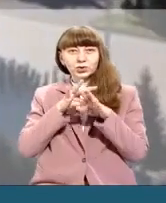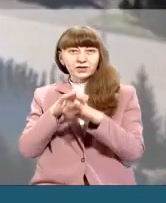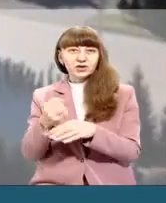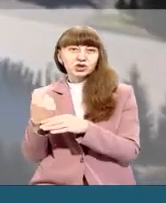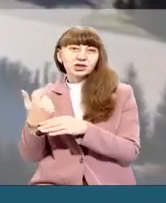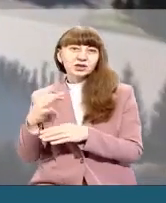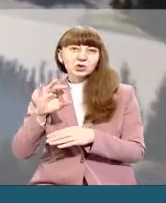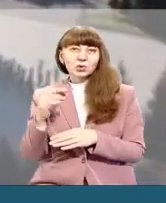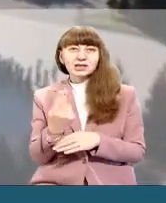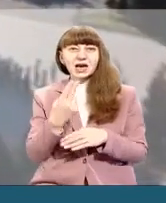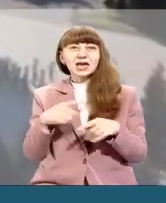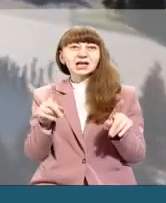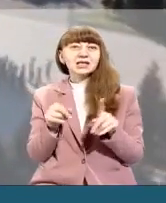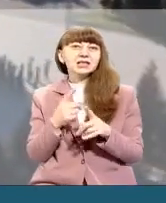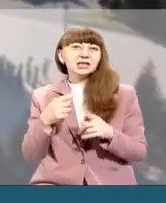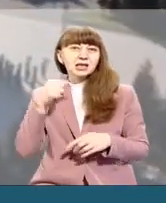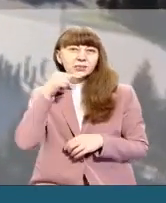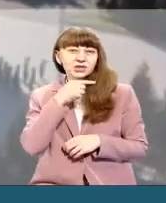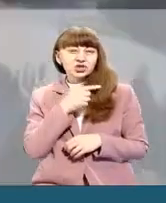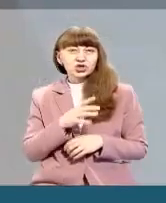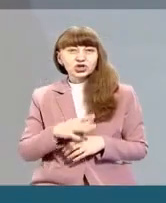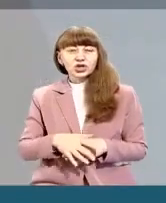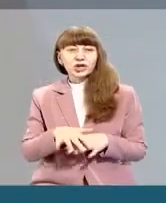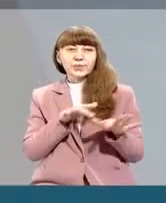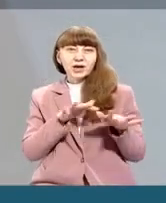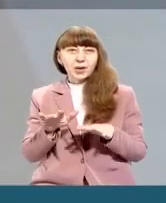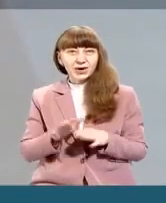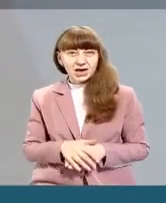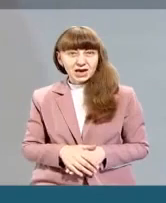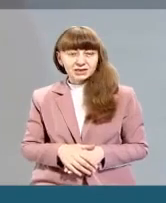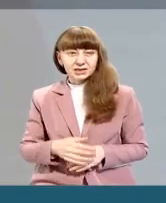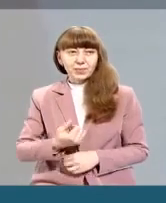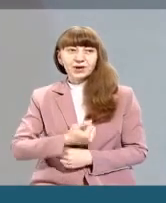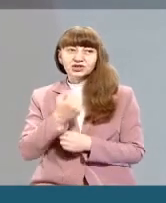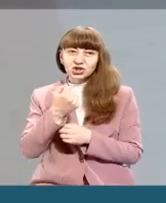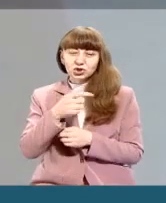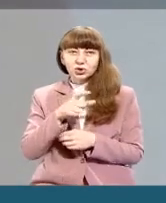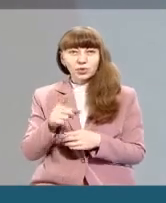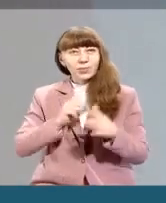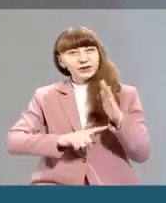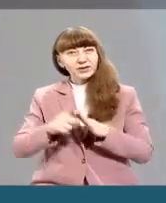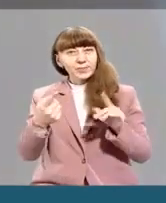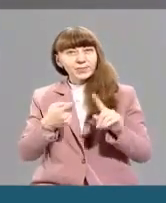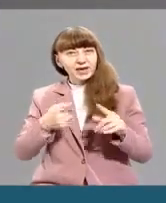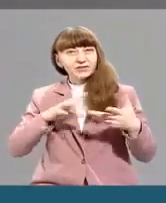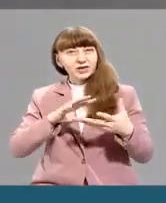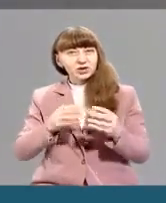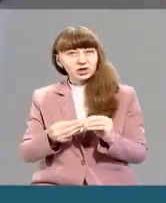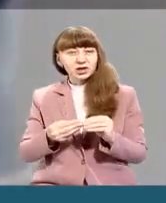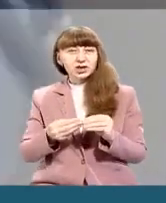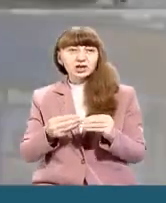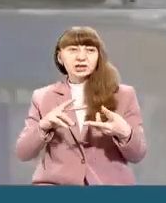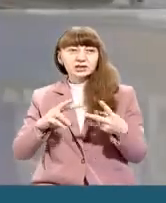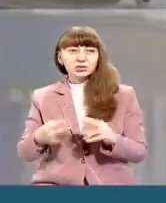ряд социально-экономических реформ и мероприятий, направленных на поддержку населения. Появились первые результаты